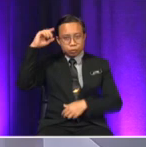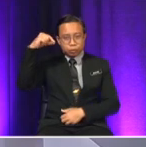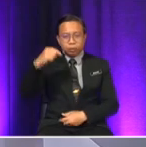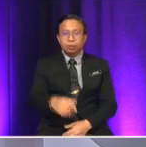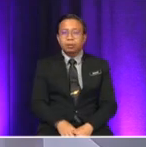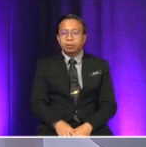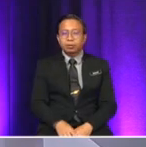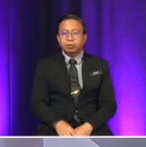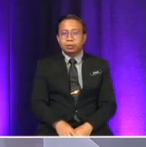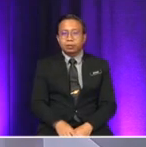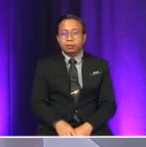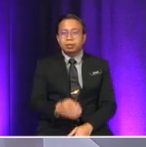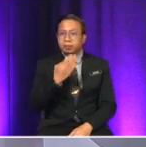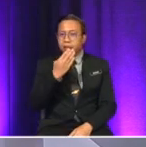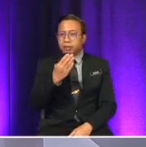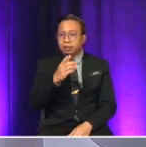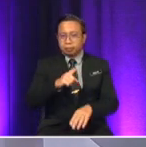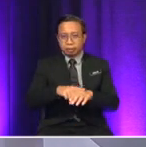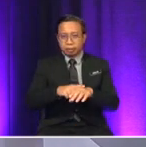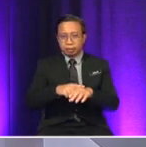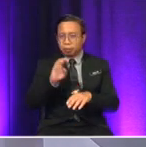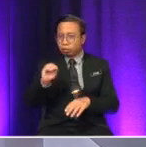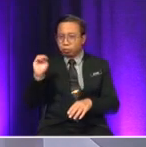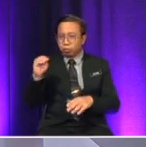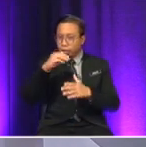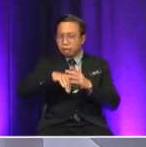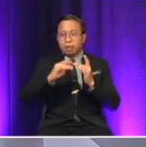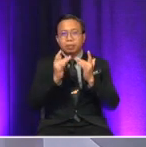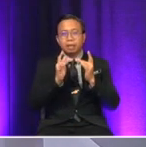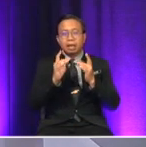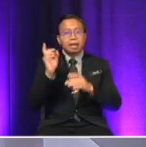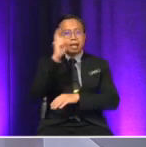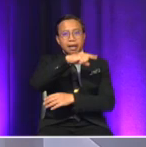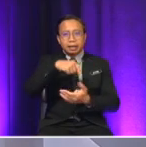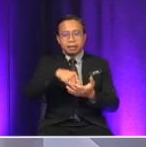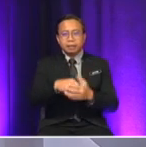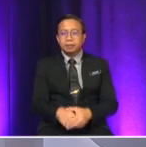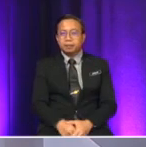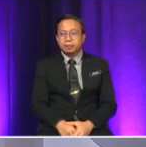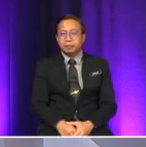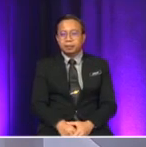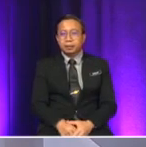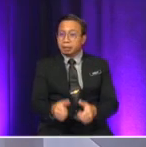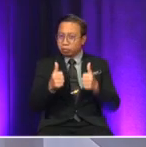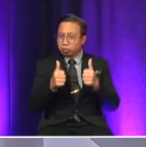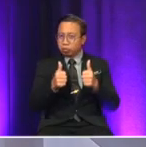Bahari, Cik Hasan. Terima kasih juga kepada murid-murid dalam talian kita pada hari ini. Good job,